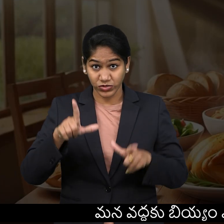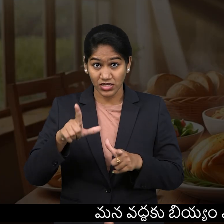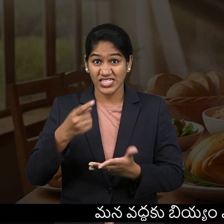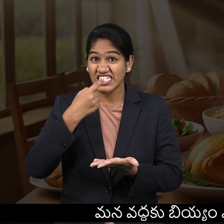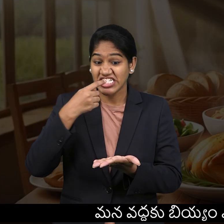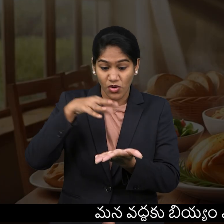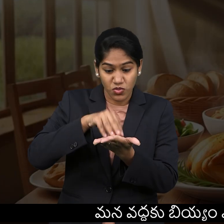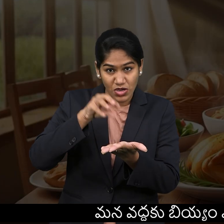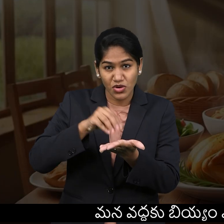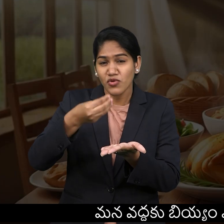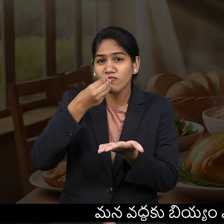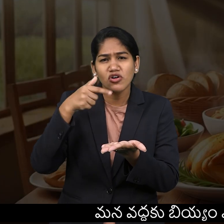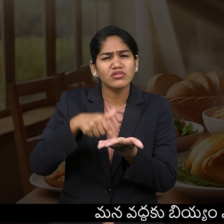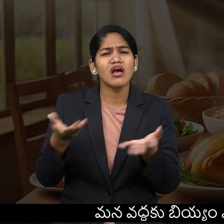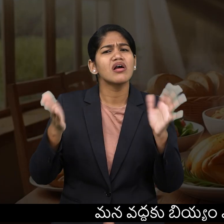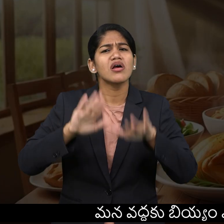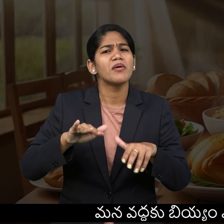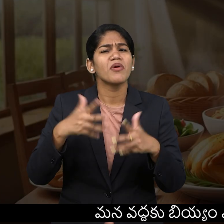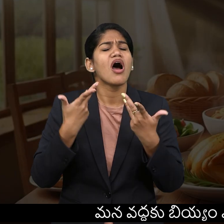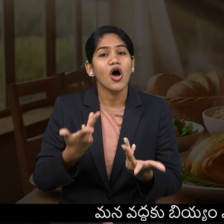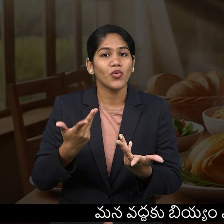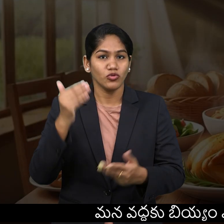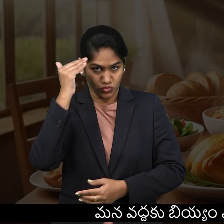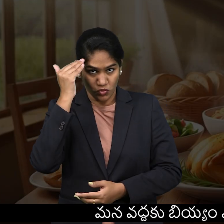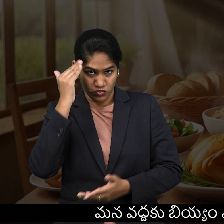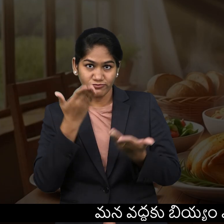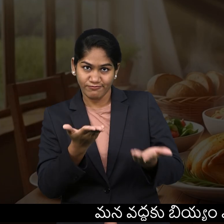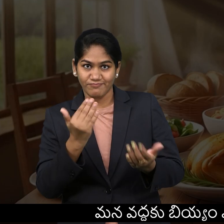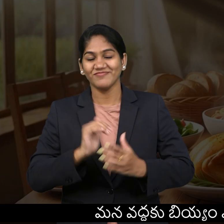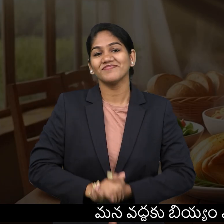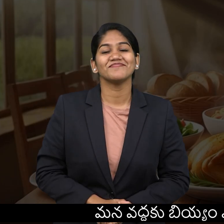మన వద్దకు బియ్యం ఎలా చేరుతుందో తెలుసుకుంటారు.